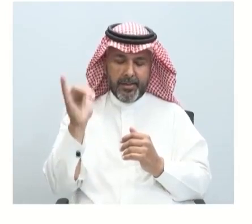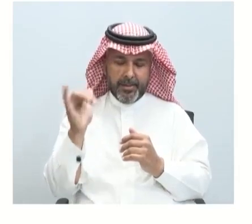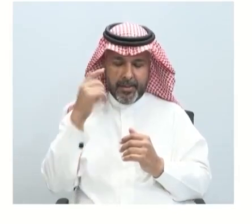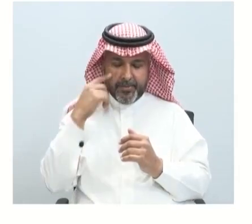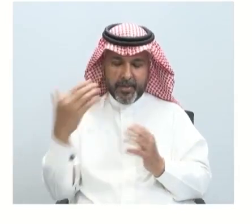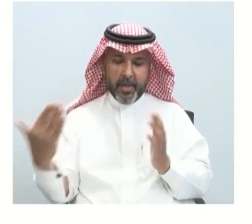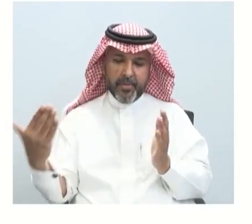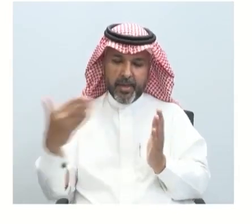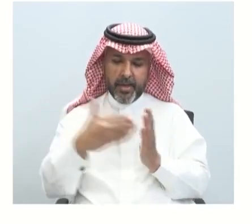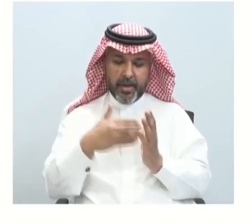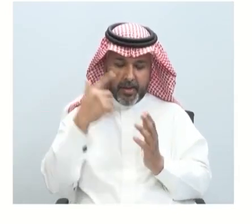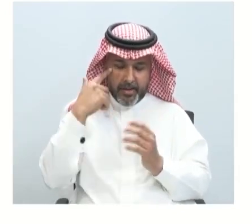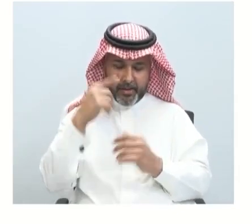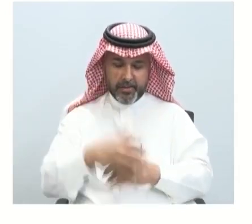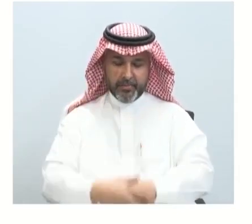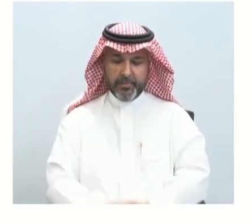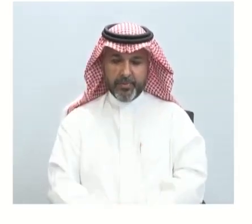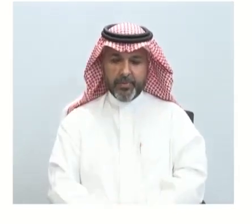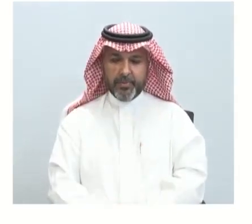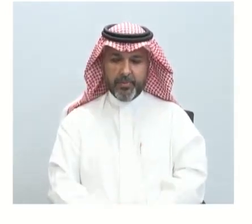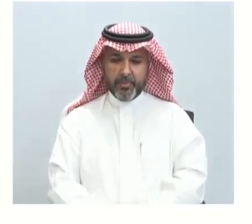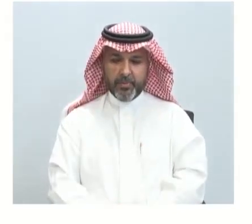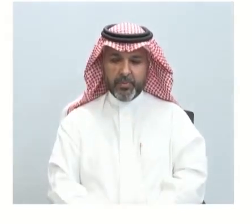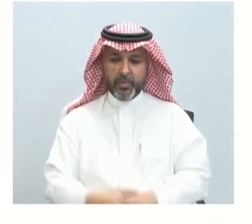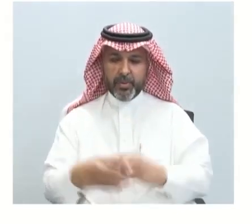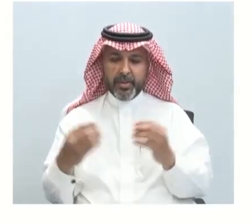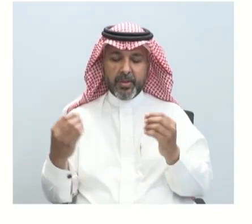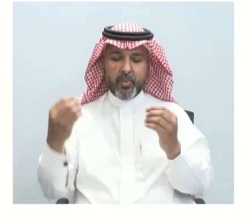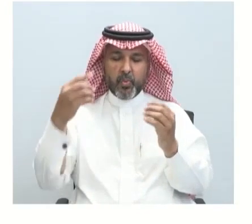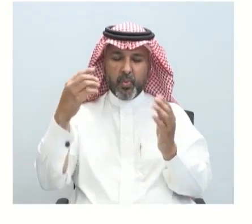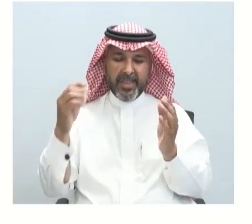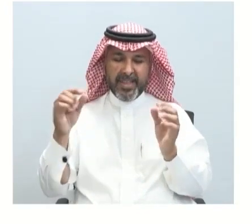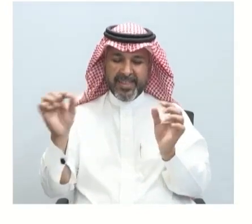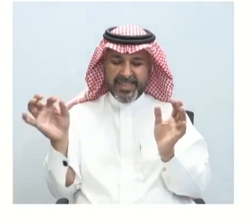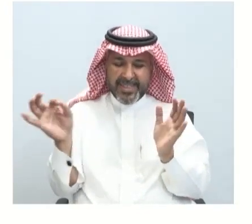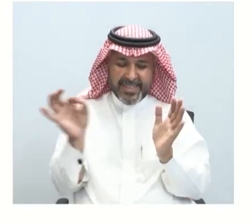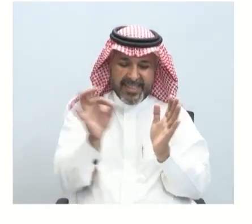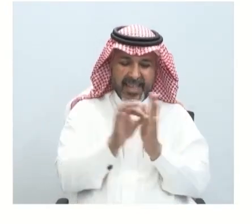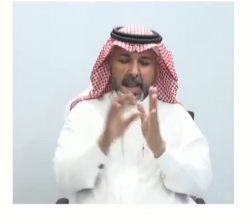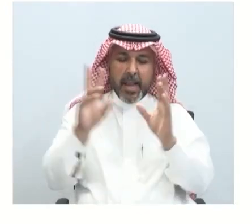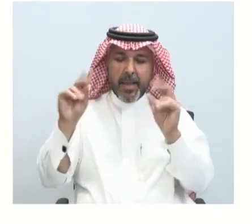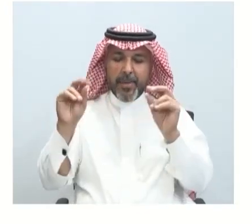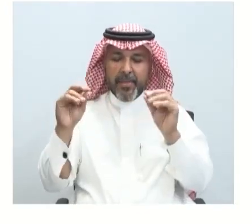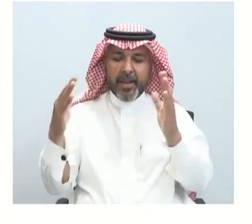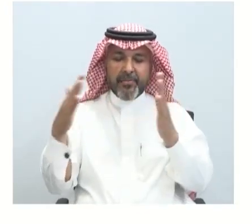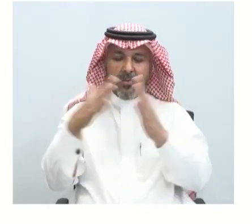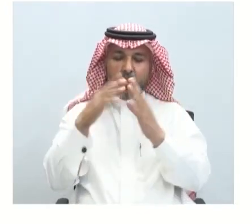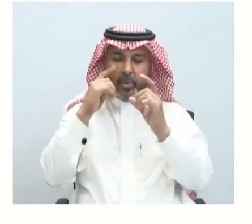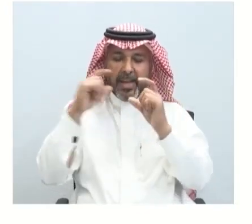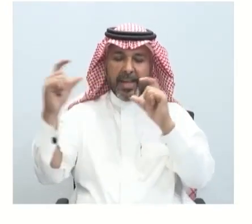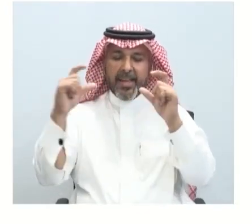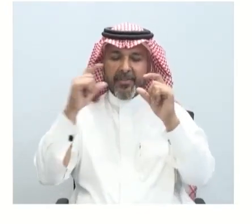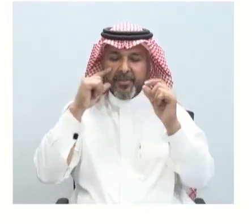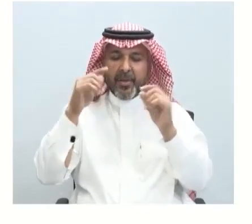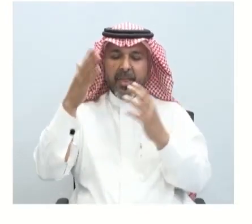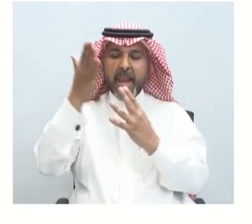الكروموسومات المتماثله وليست الكروماتيدات الشقيقه تصل هذه الكروموسومات المتماثله اقطاب الخليه كل قطب يحوي